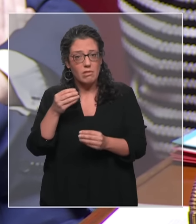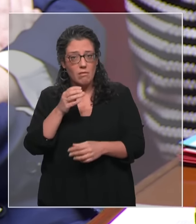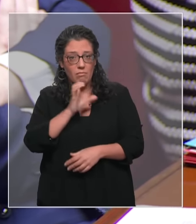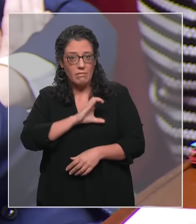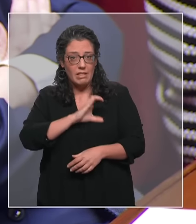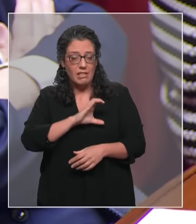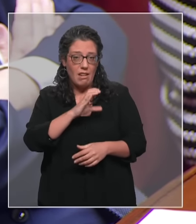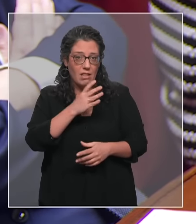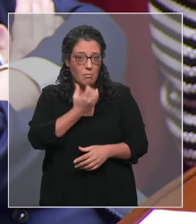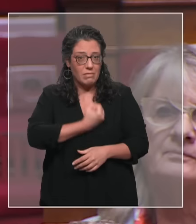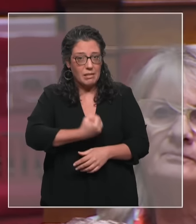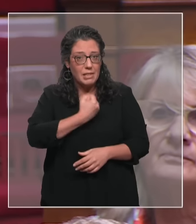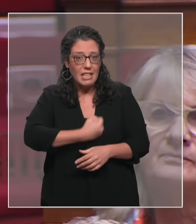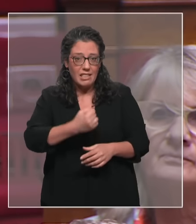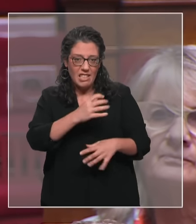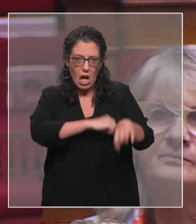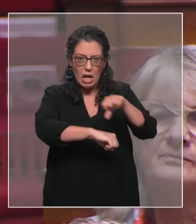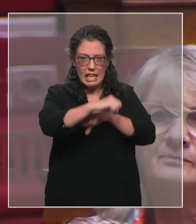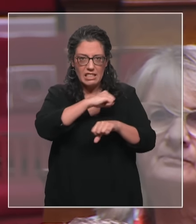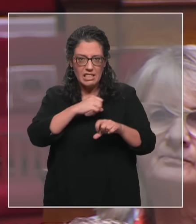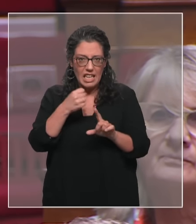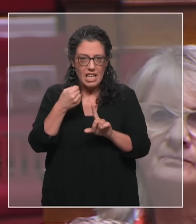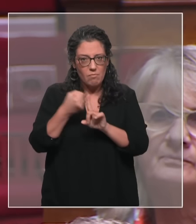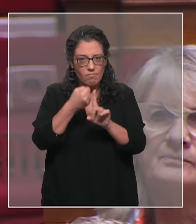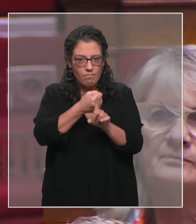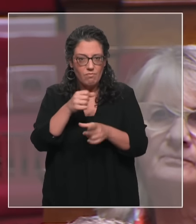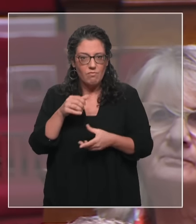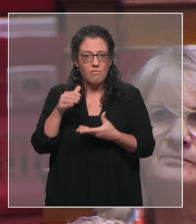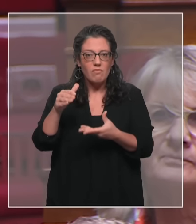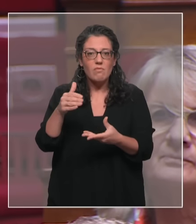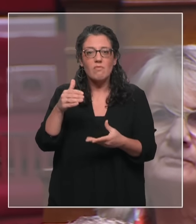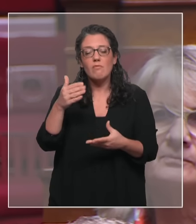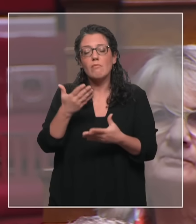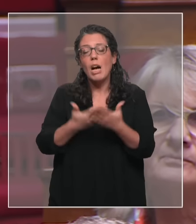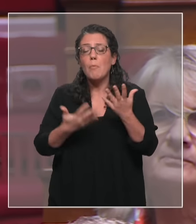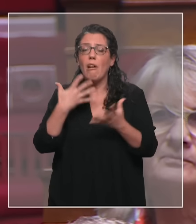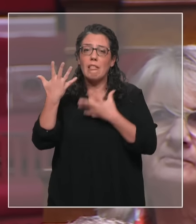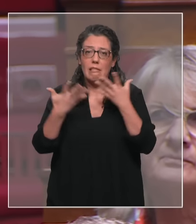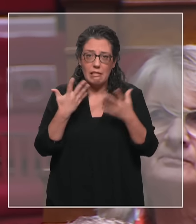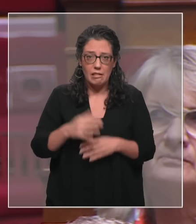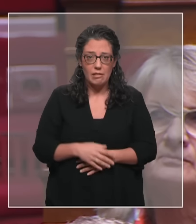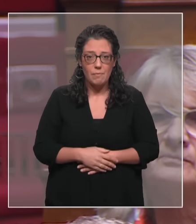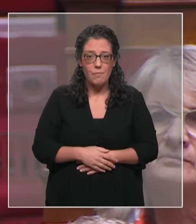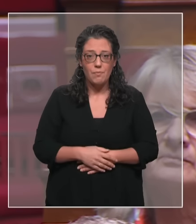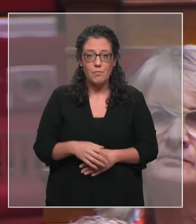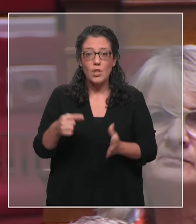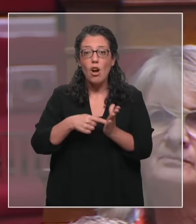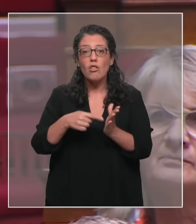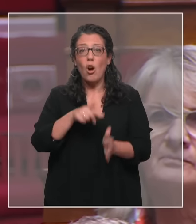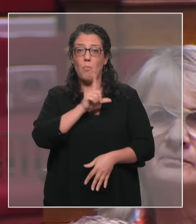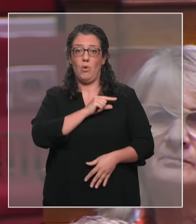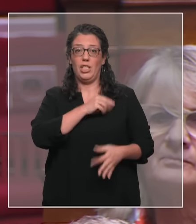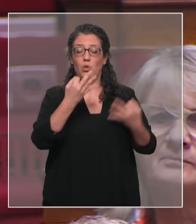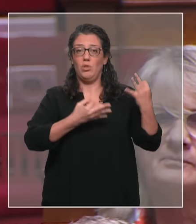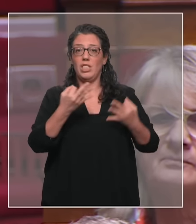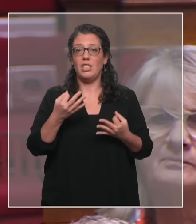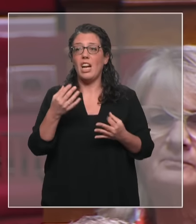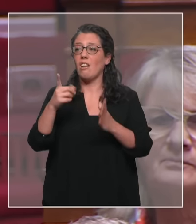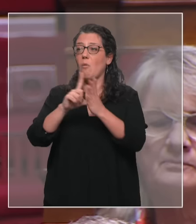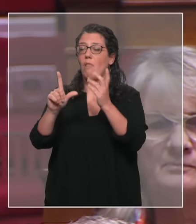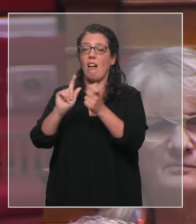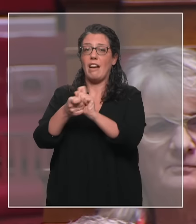organisée, la Junalco, avant de lancer l'idée d'un énième machin ? Quand allez-vous cesser de mettre à genoux la police judiciaire par vos